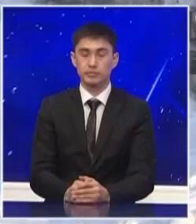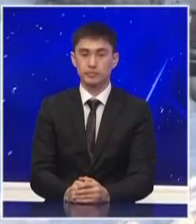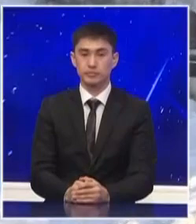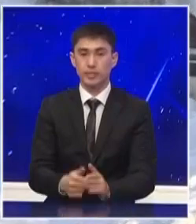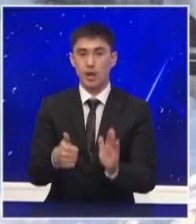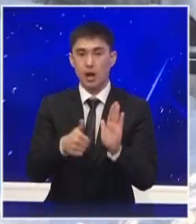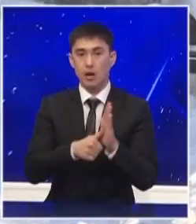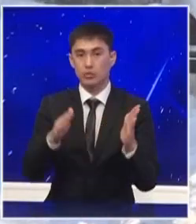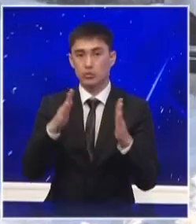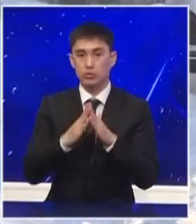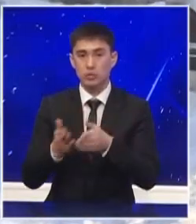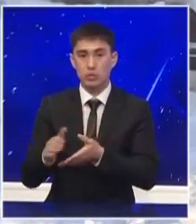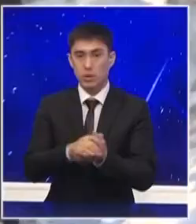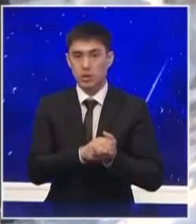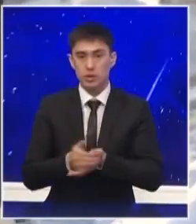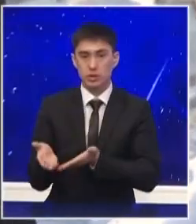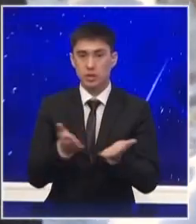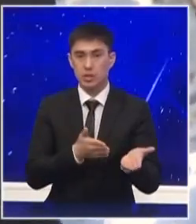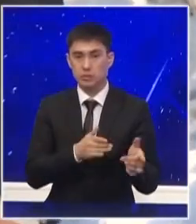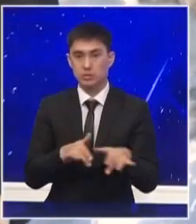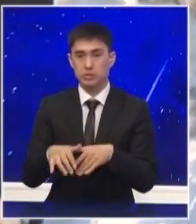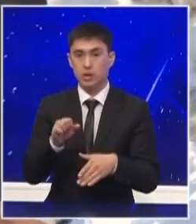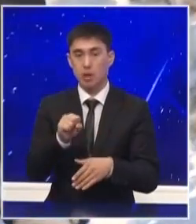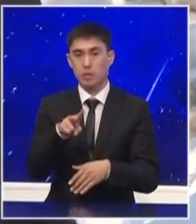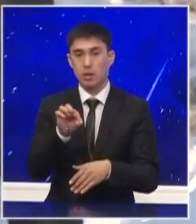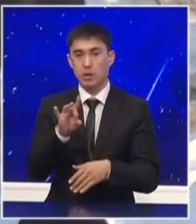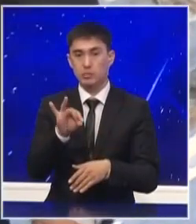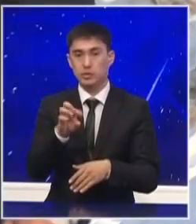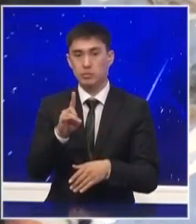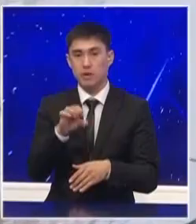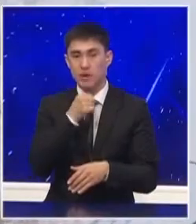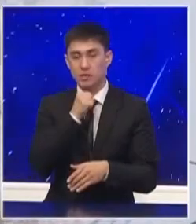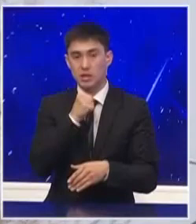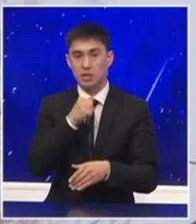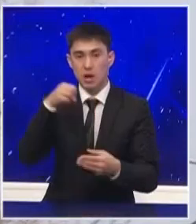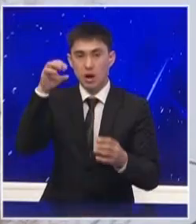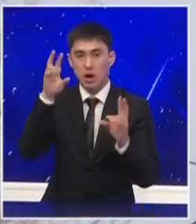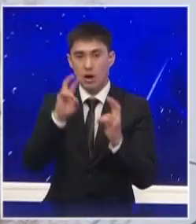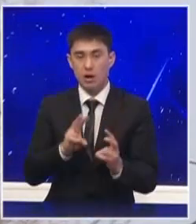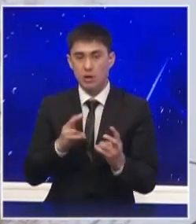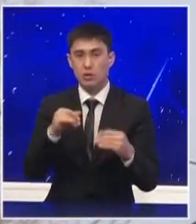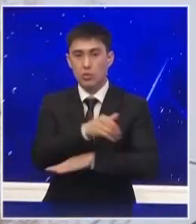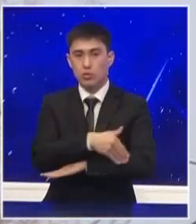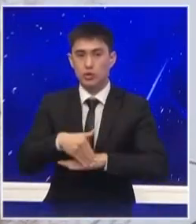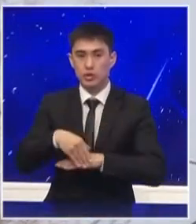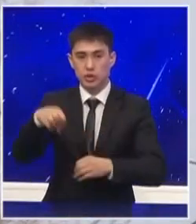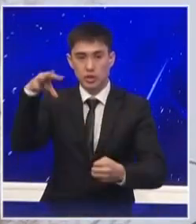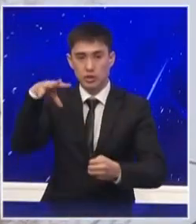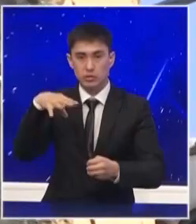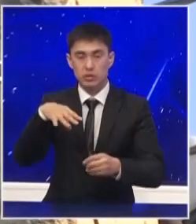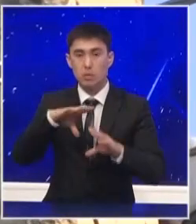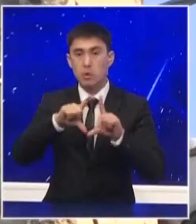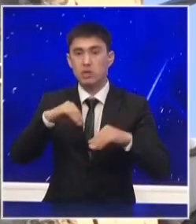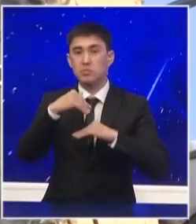6 үйліктерді бірлікке шақырып, егістің себепшісі болған Абдрахман Бисенбаев ақсақал. Қараңғы көшелерді жарқыратып қойыпты. Мектептен кеш